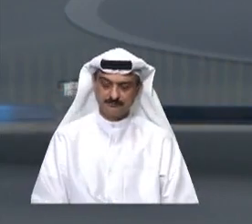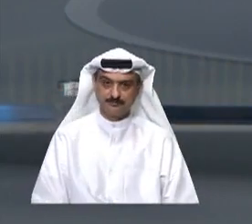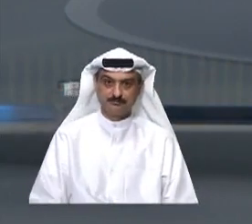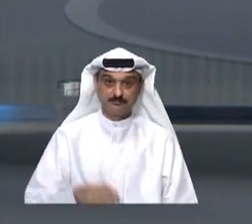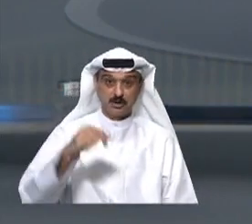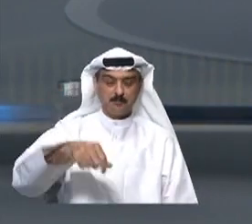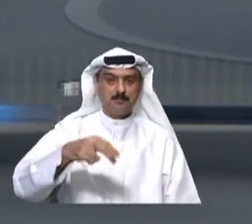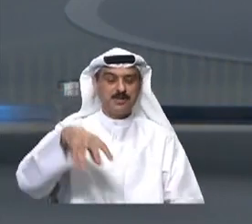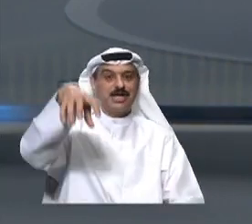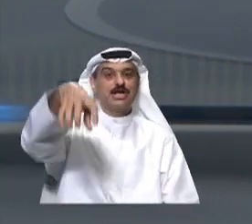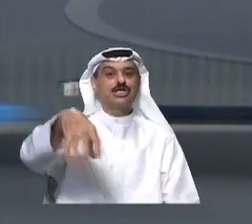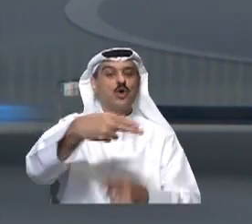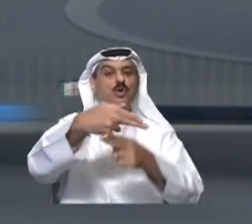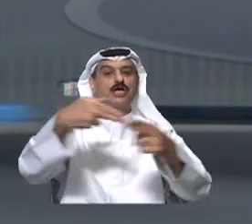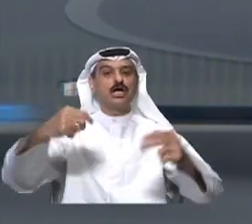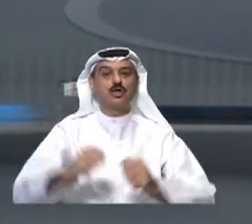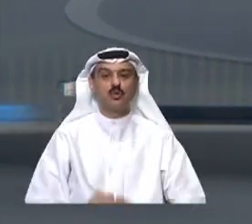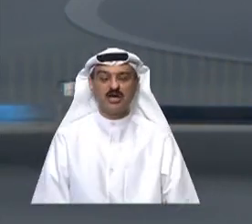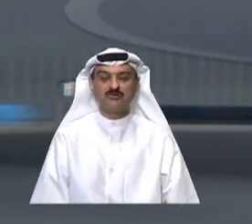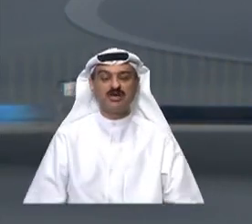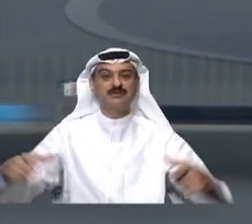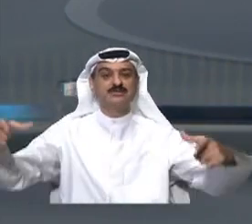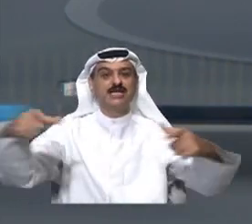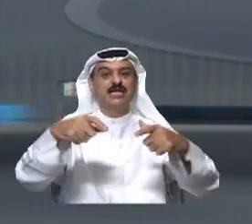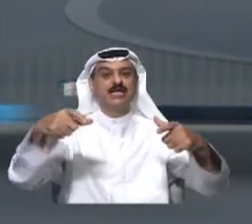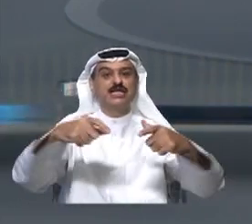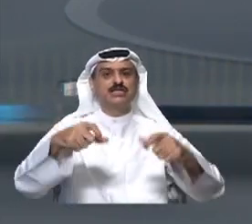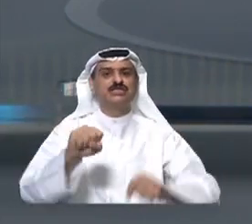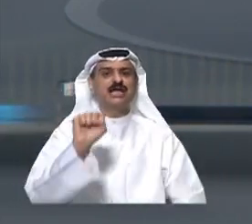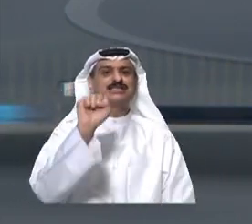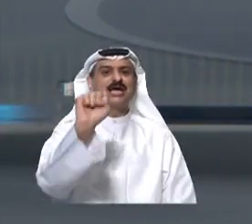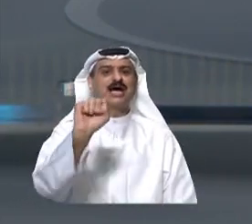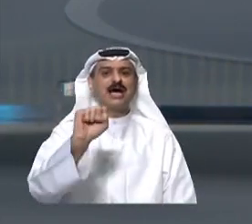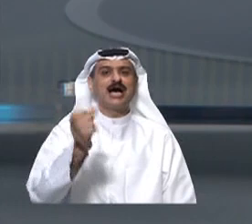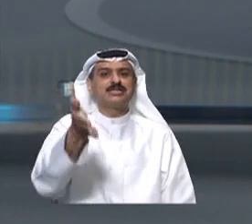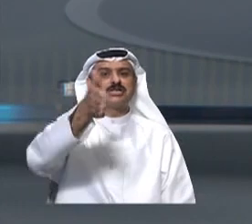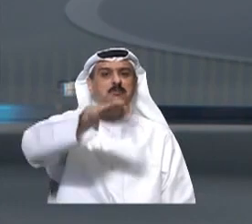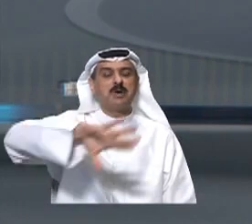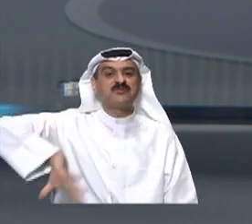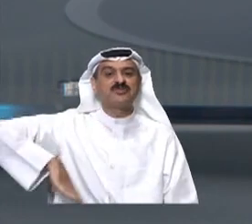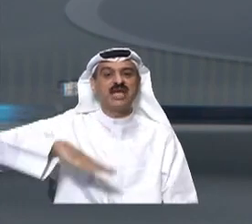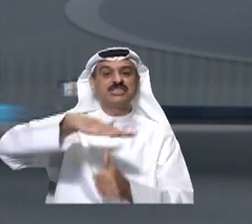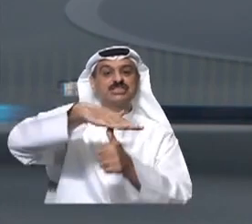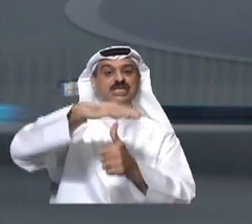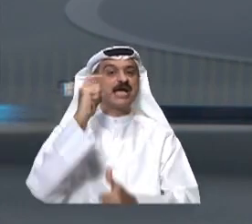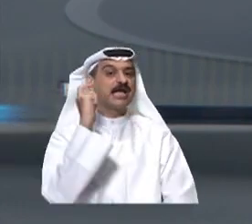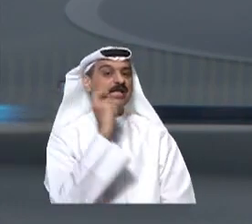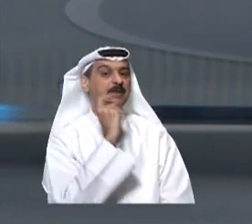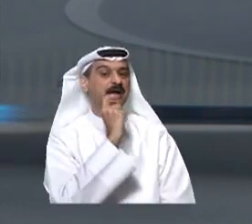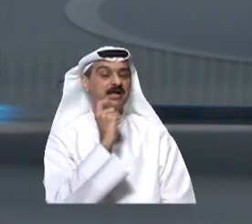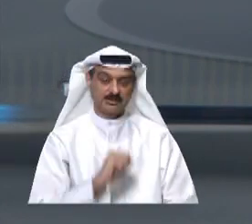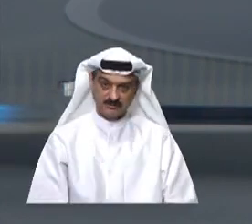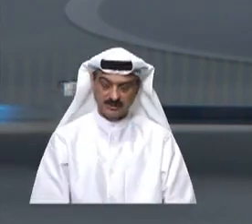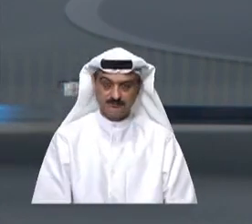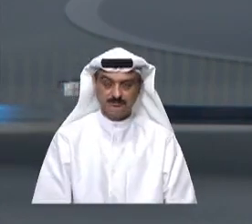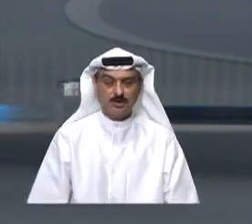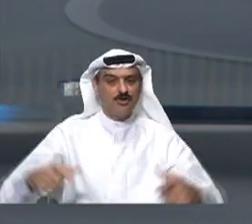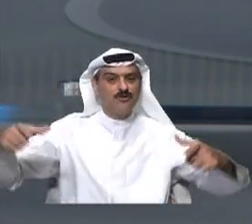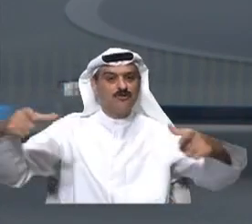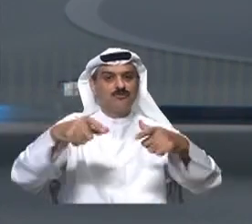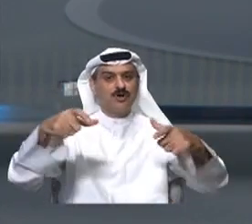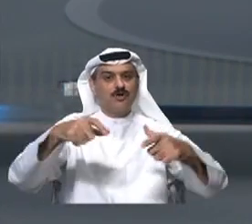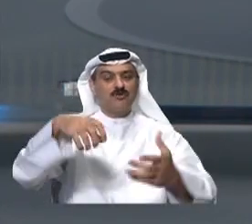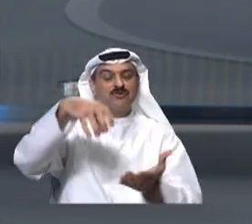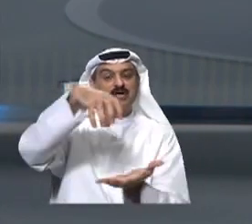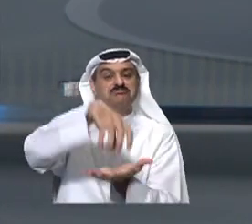دولة الكويت خلال جلسة التأبين الخاصة بوفاة الشيخ خليفة بن زايد التي عقدت في